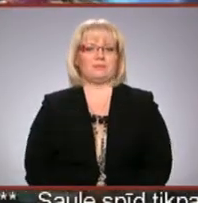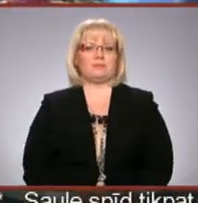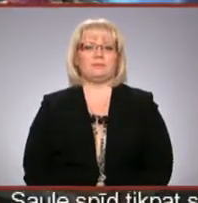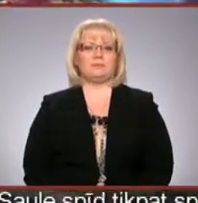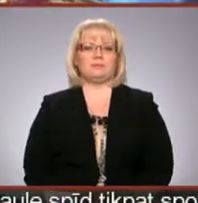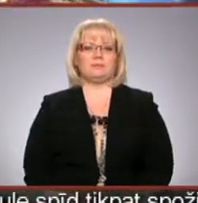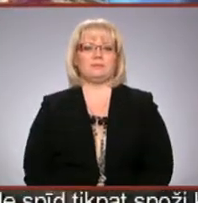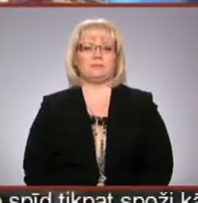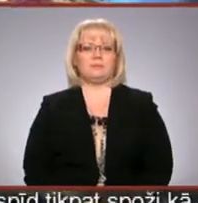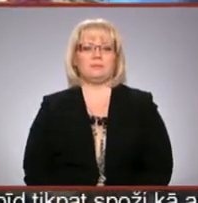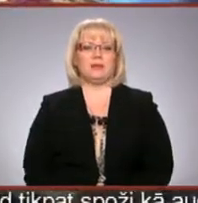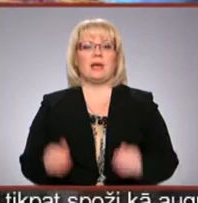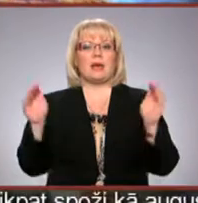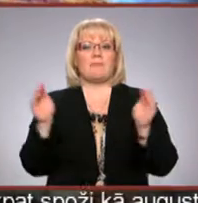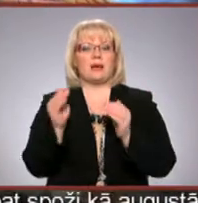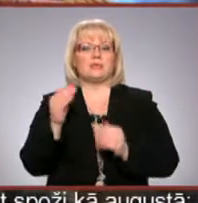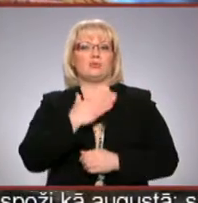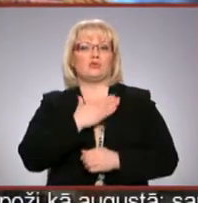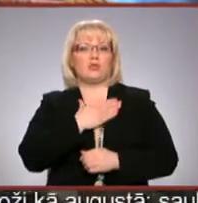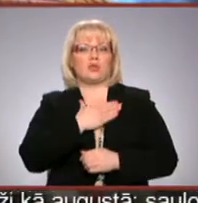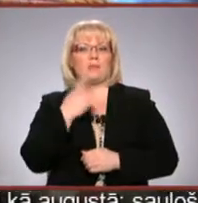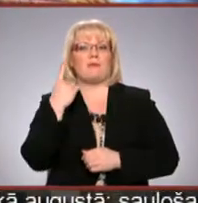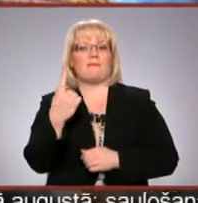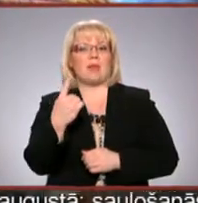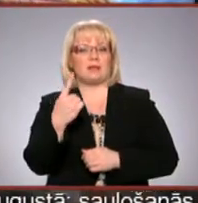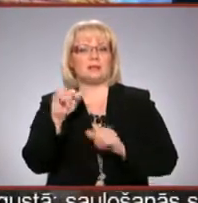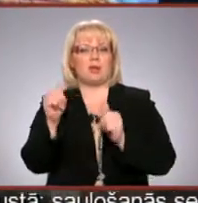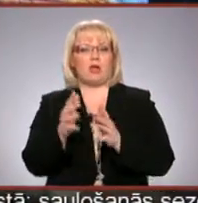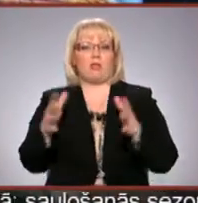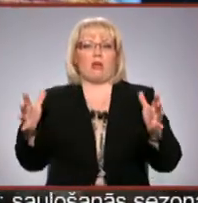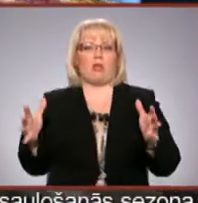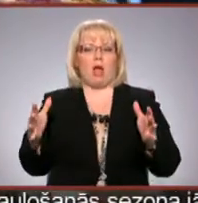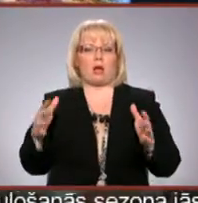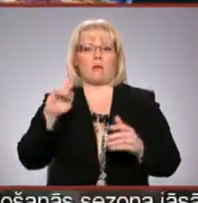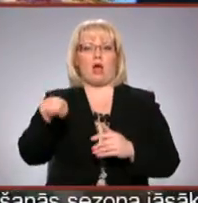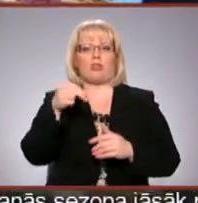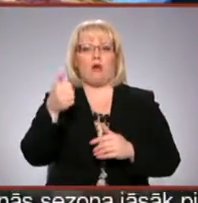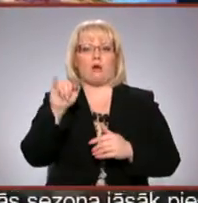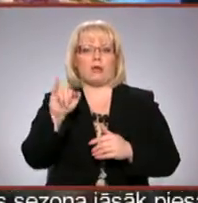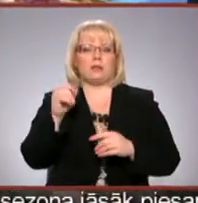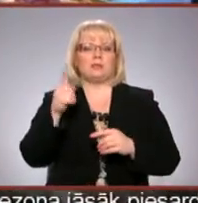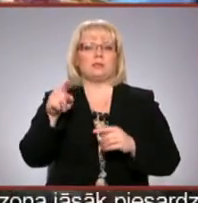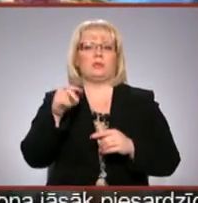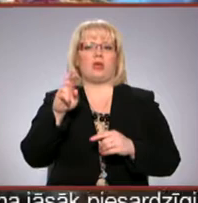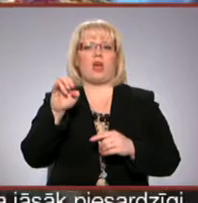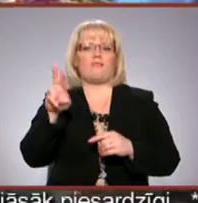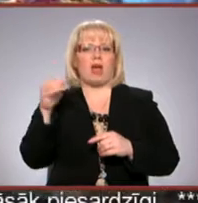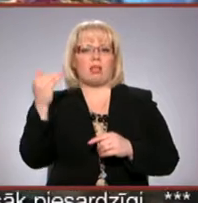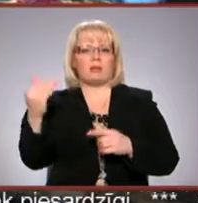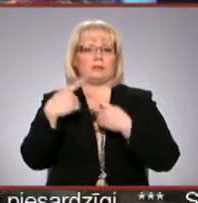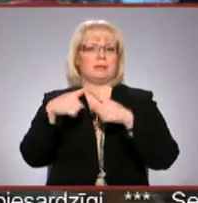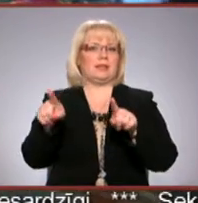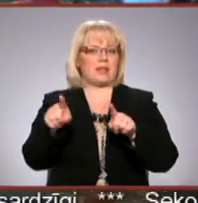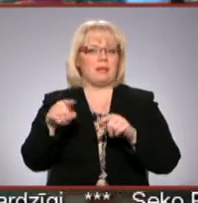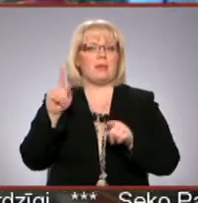sabačik. Maziem sunīšiem ir viens fasons, lielākiem kā dogiem vai rotvēleriem nedaudz citāds piegriezums, bet